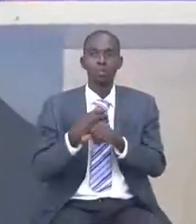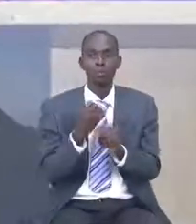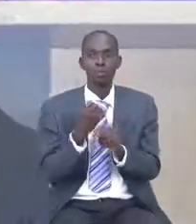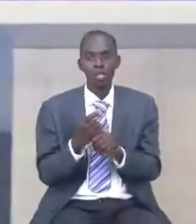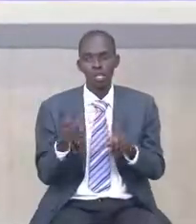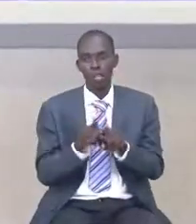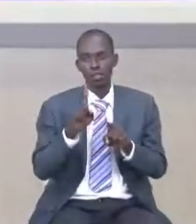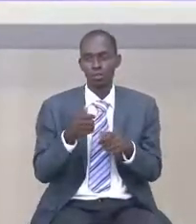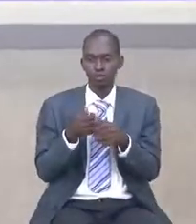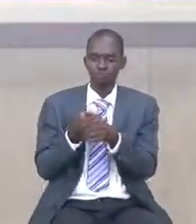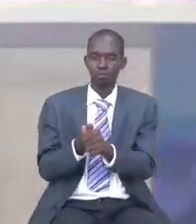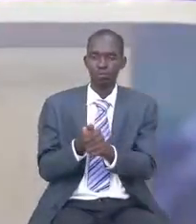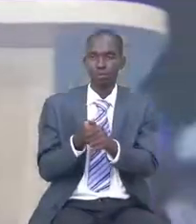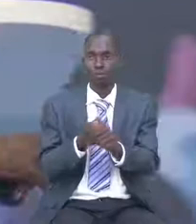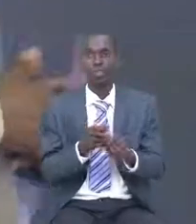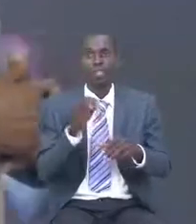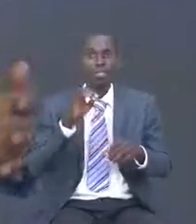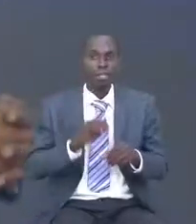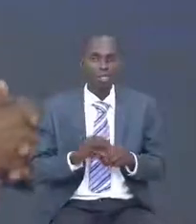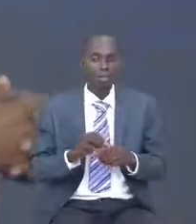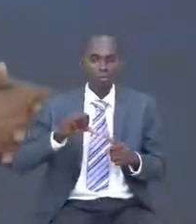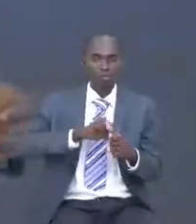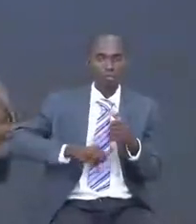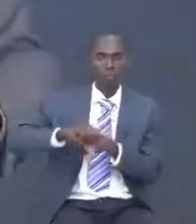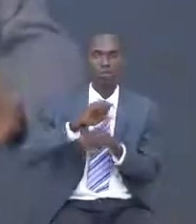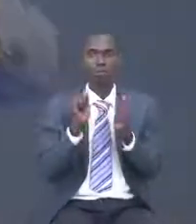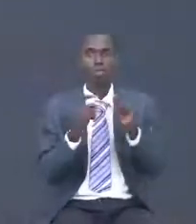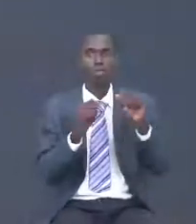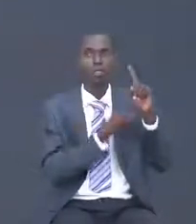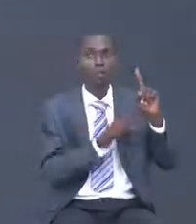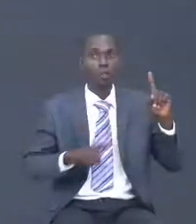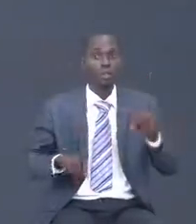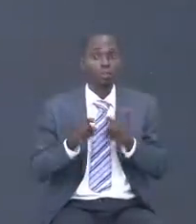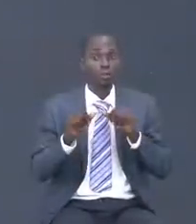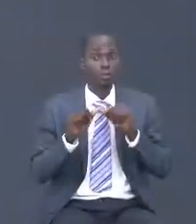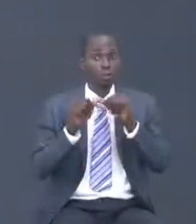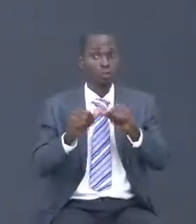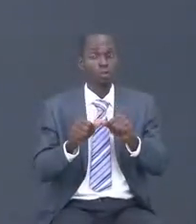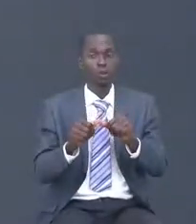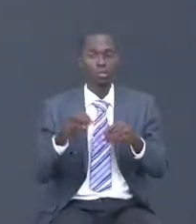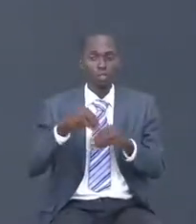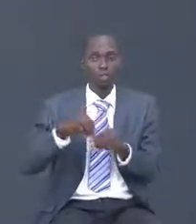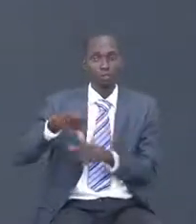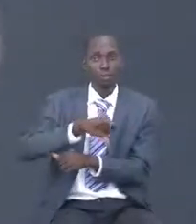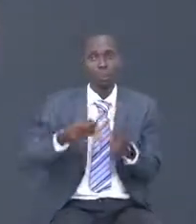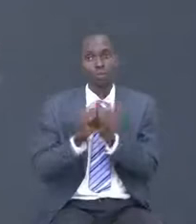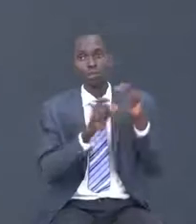Dans le progrès que tu feras, comme tu suis en partenariat avec le